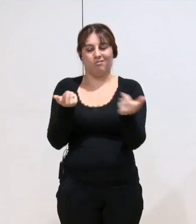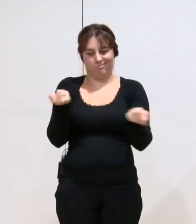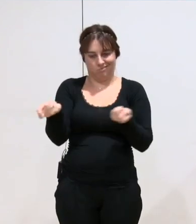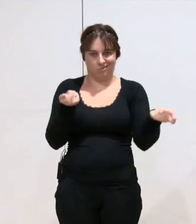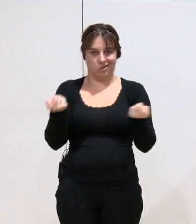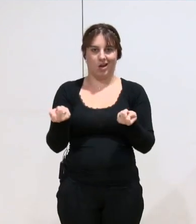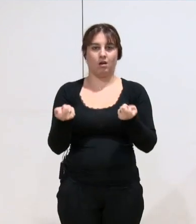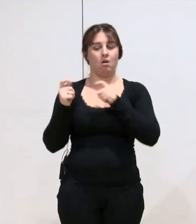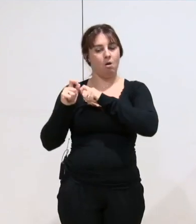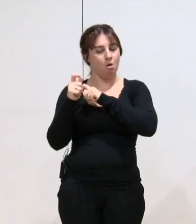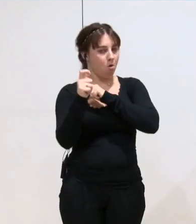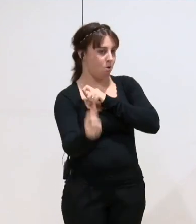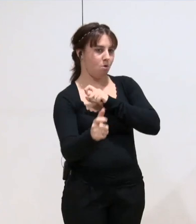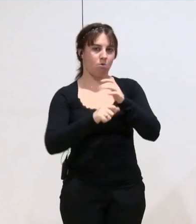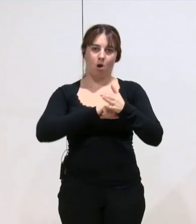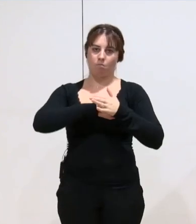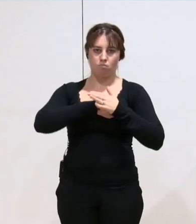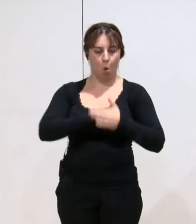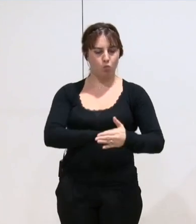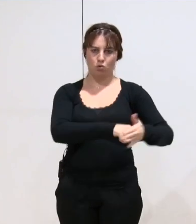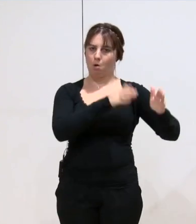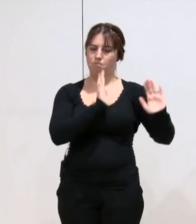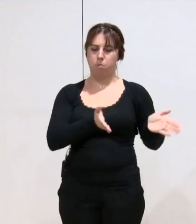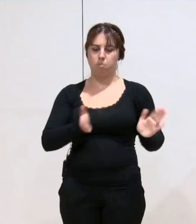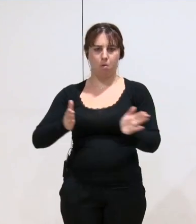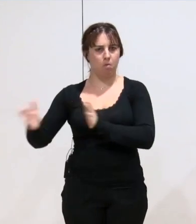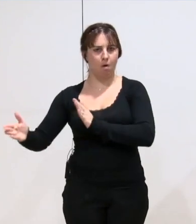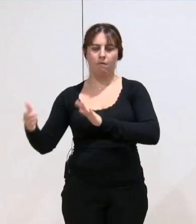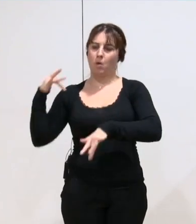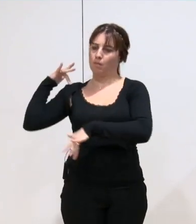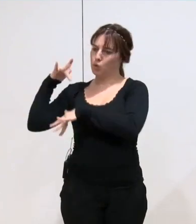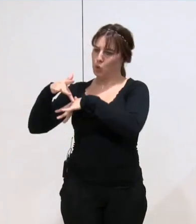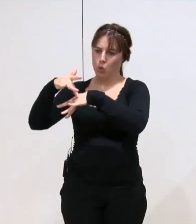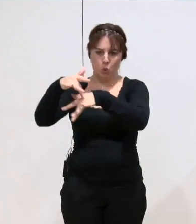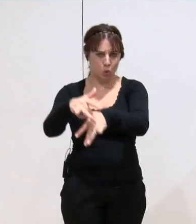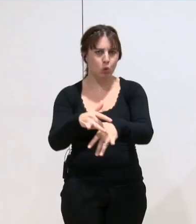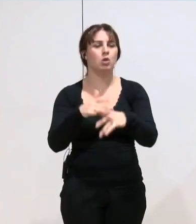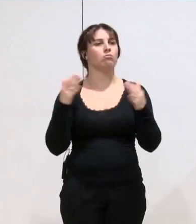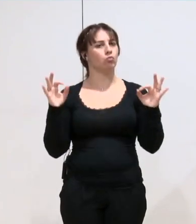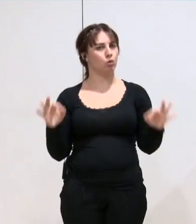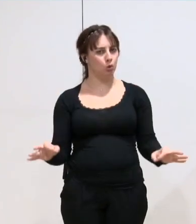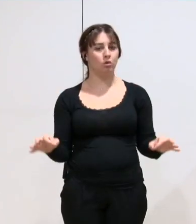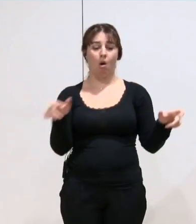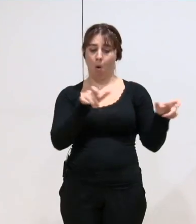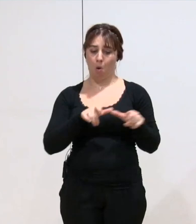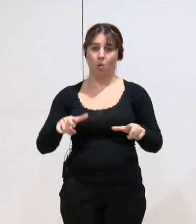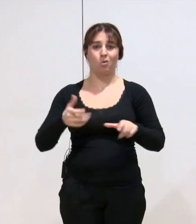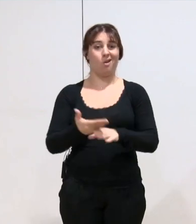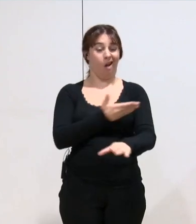est robuste et éprouvée, on l'a dit, avec des contrôles a priori et a